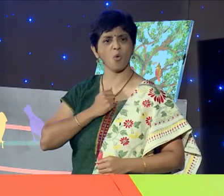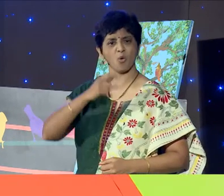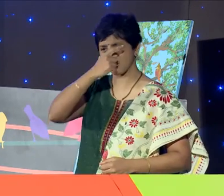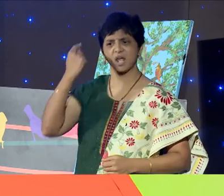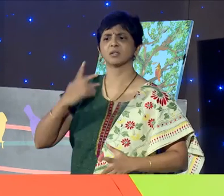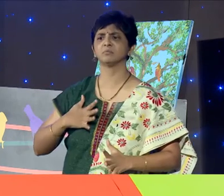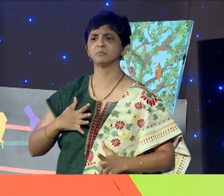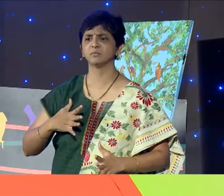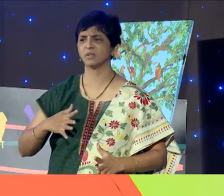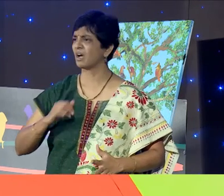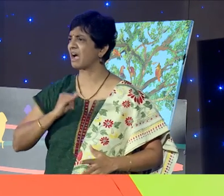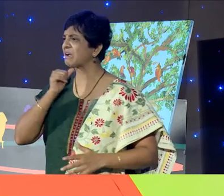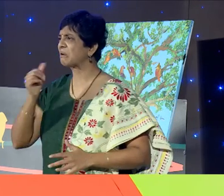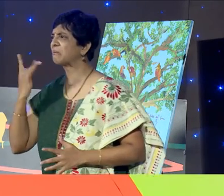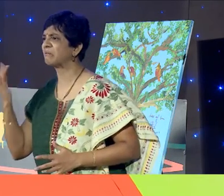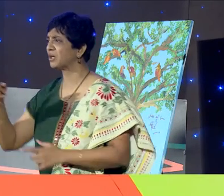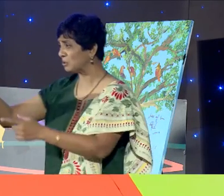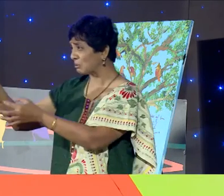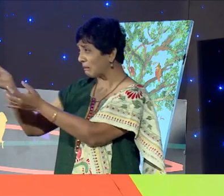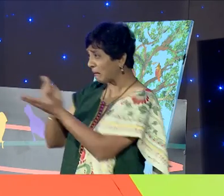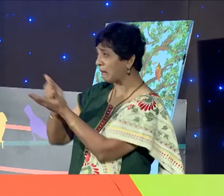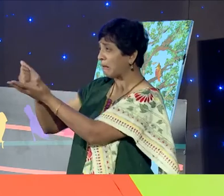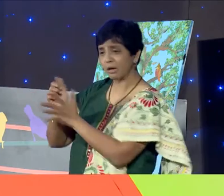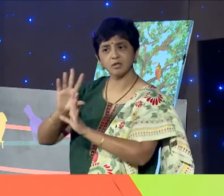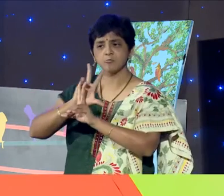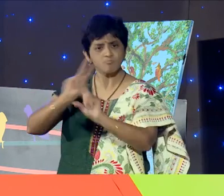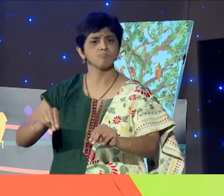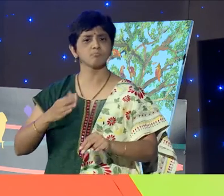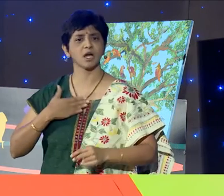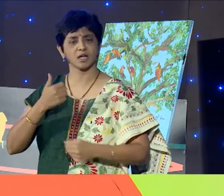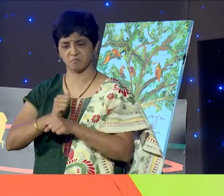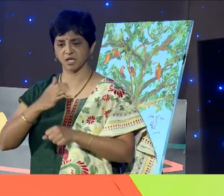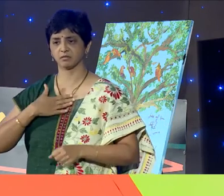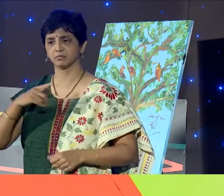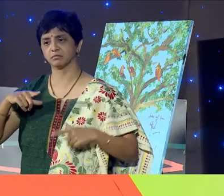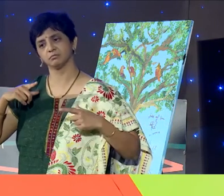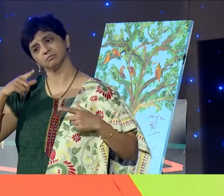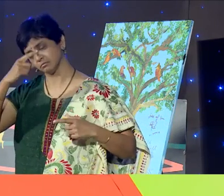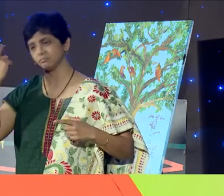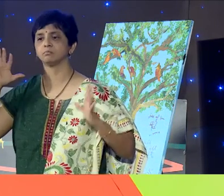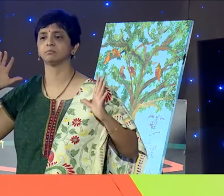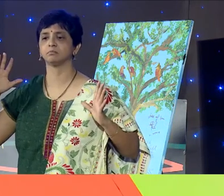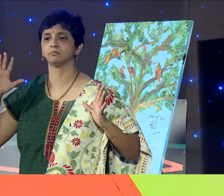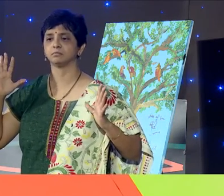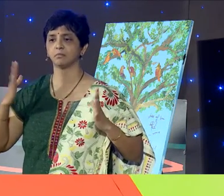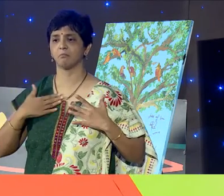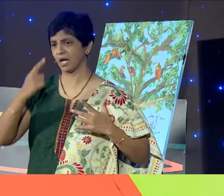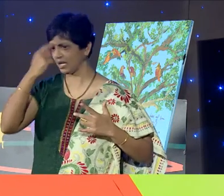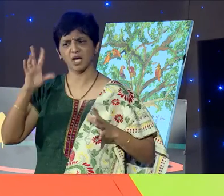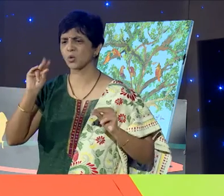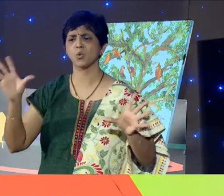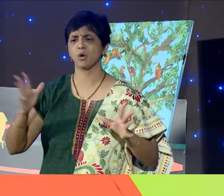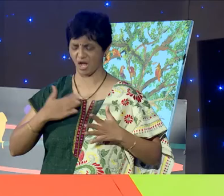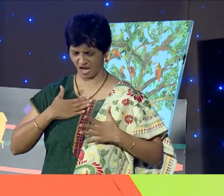जिंदगी को गाड़ी पे पटरी पे लाते लाते 27, 28, 29 साल की उम्र हो गई, जिस उम्र में